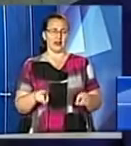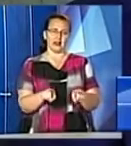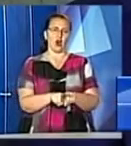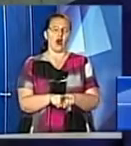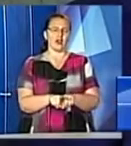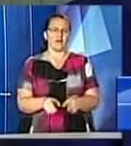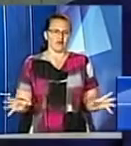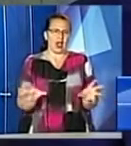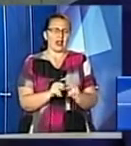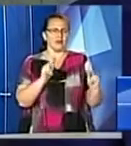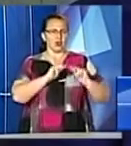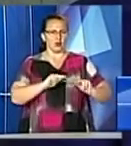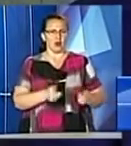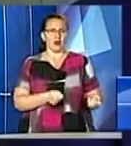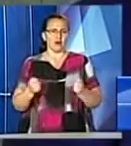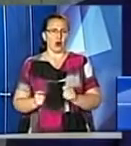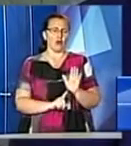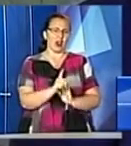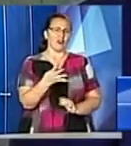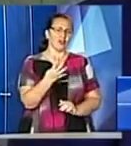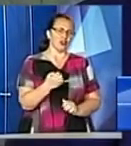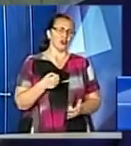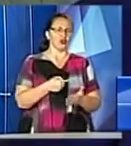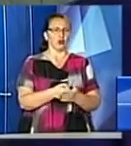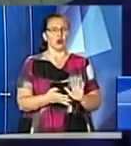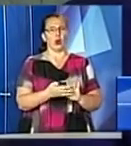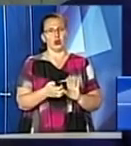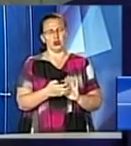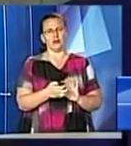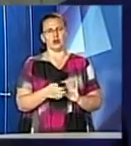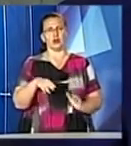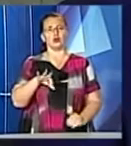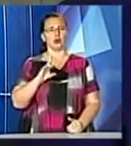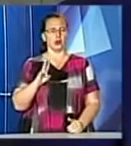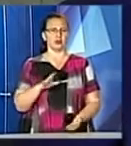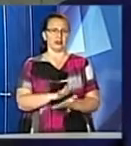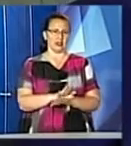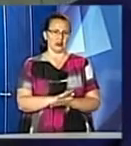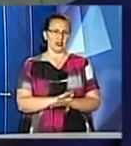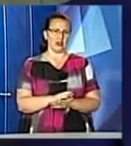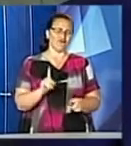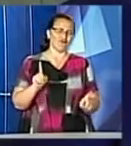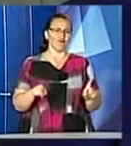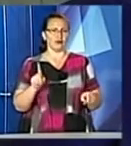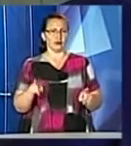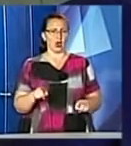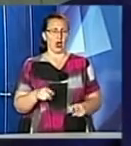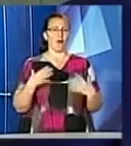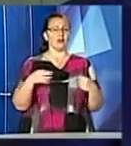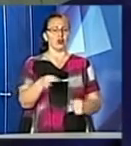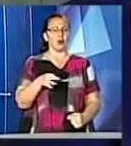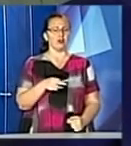співпраці ми вивозимо від 400 до 900 тонн на добу, тобто день на день не випадає. По Львівській області це Новояворівськ,